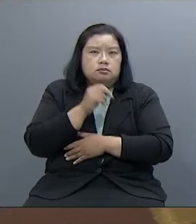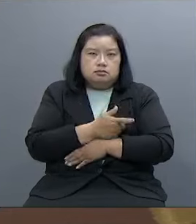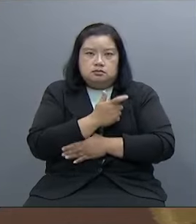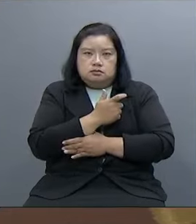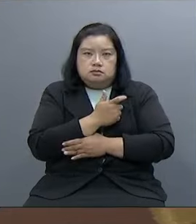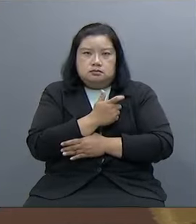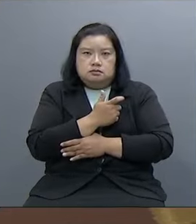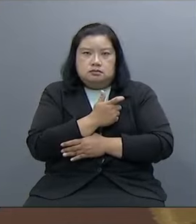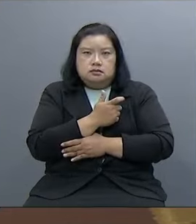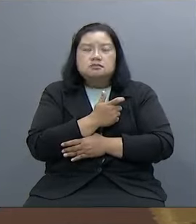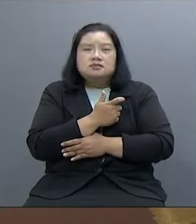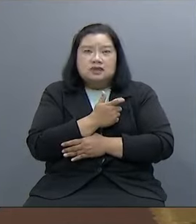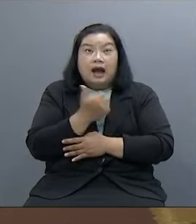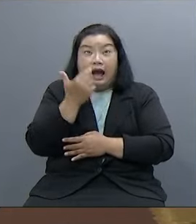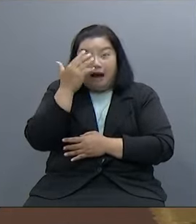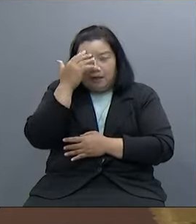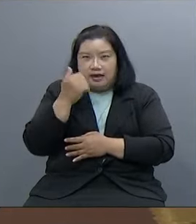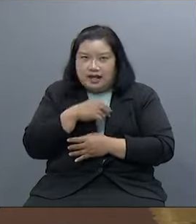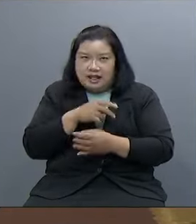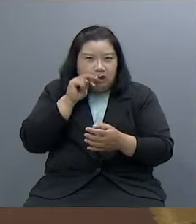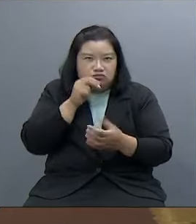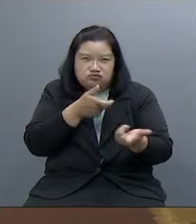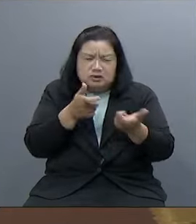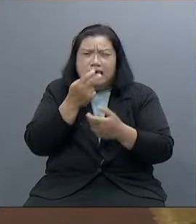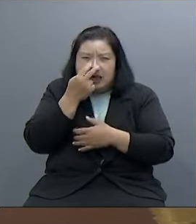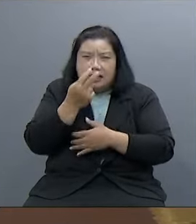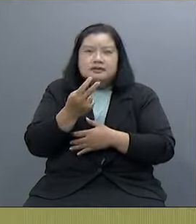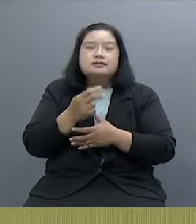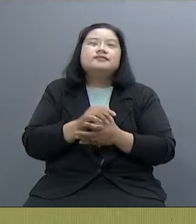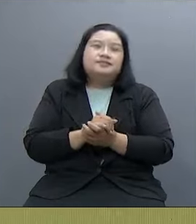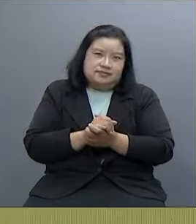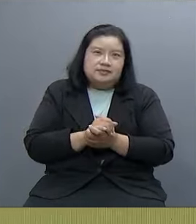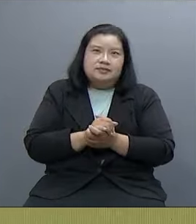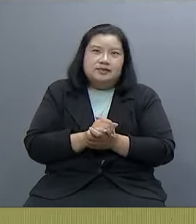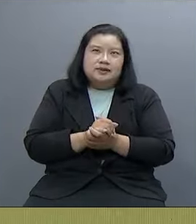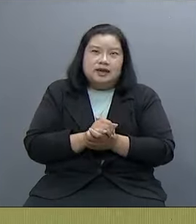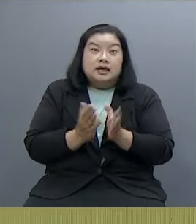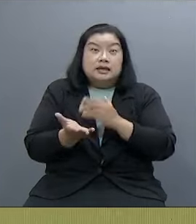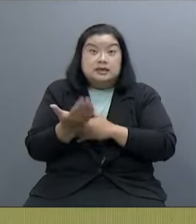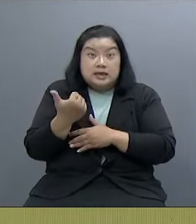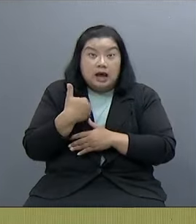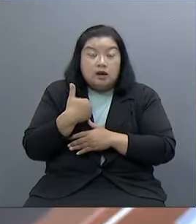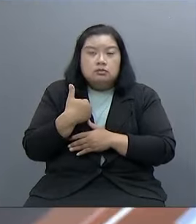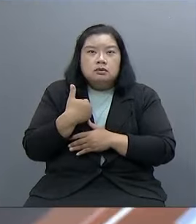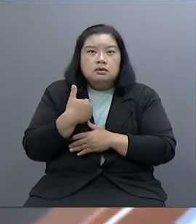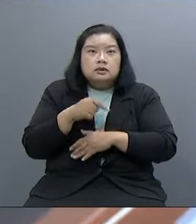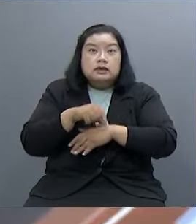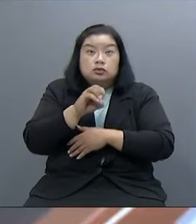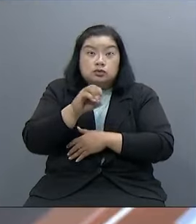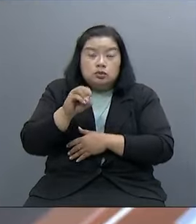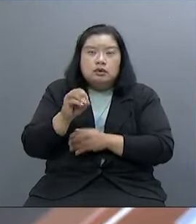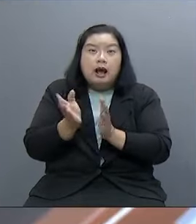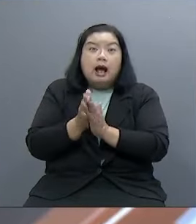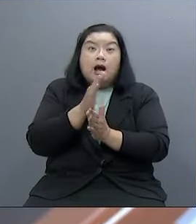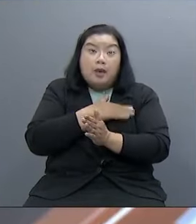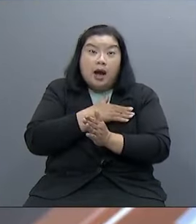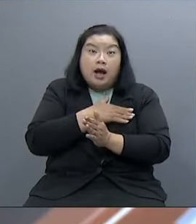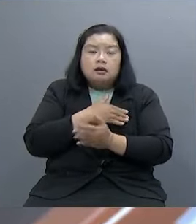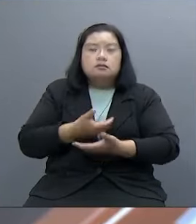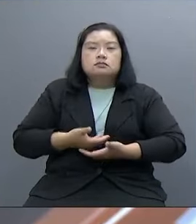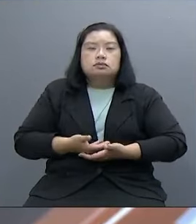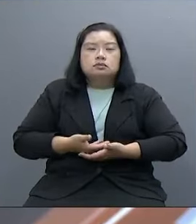องสู้ชีวิตด้วยนิดนึง ใช่คือก็เล่นสงกรานต์ไปพร้อมกับพระที่ตักบาตรตอนเช้า ใช่หรือบางคนนะคะเก็บเข้าของเรียบร้อยแล้วแ